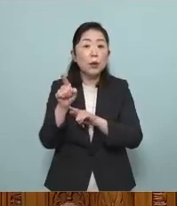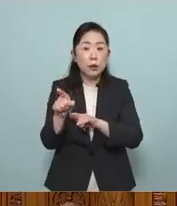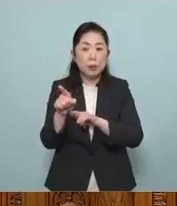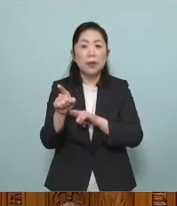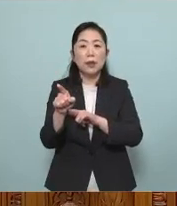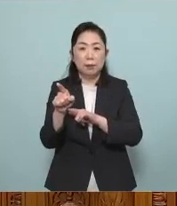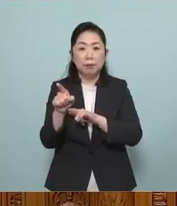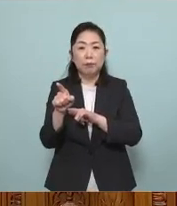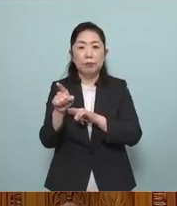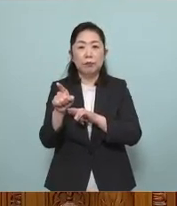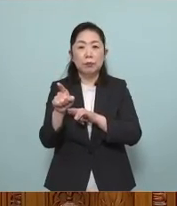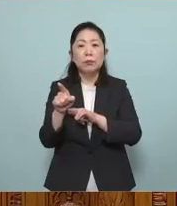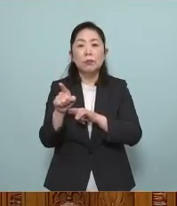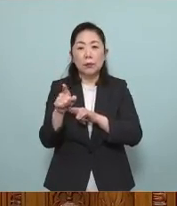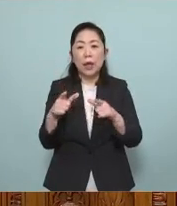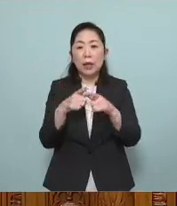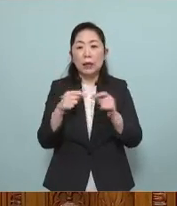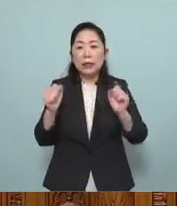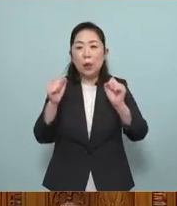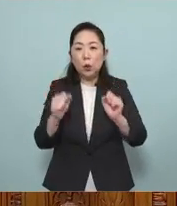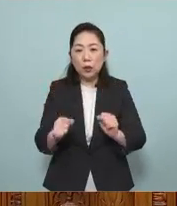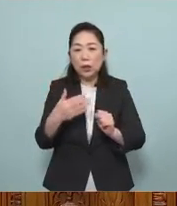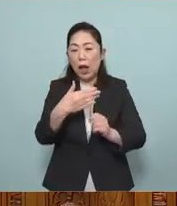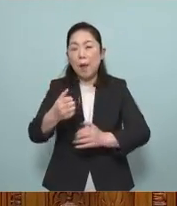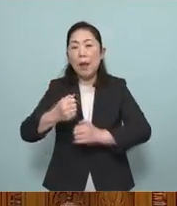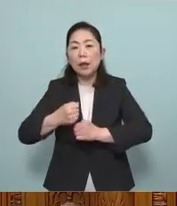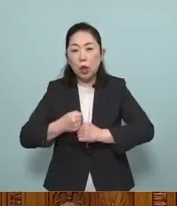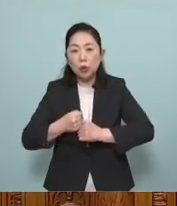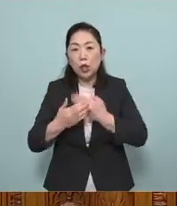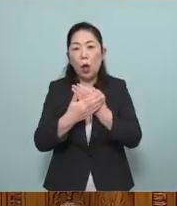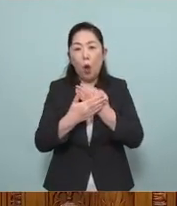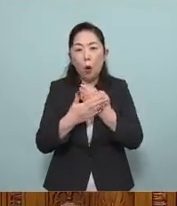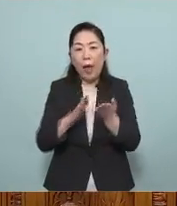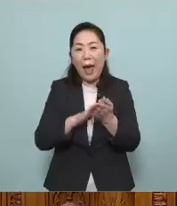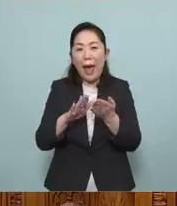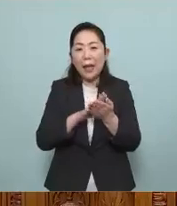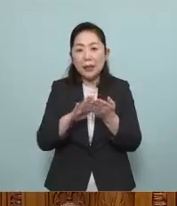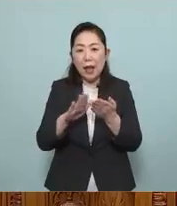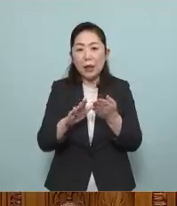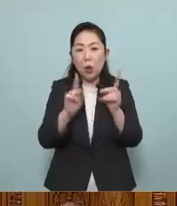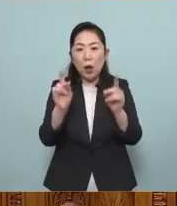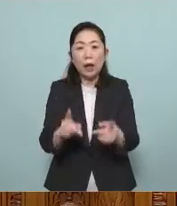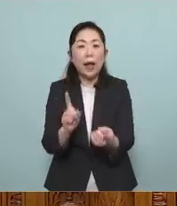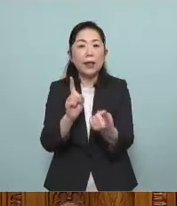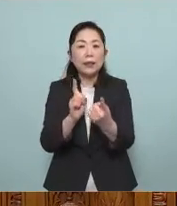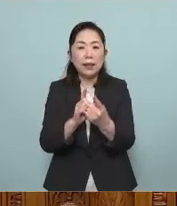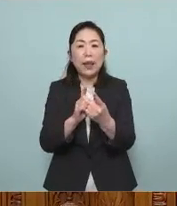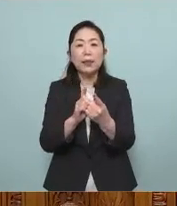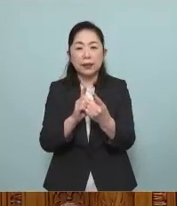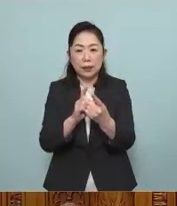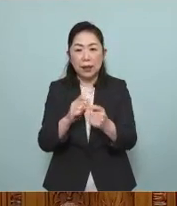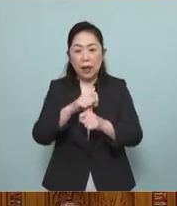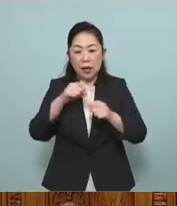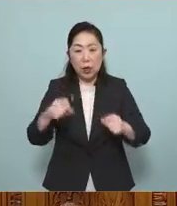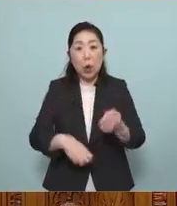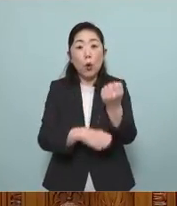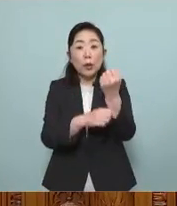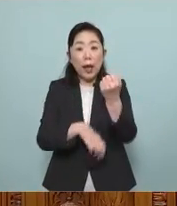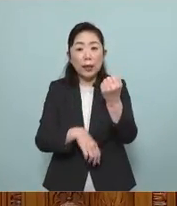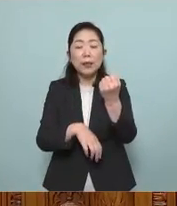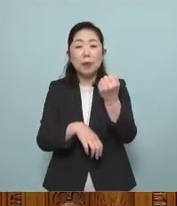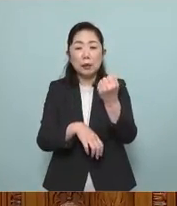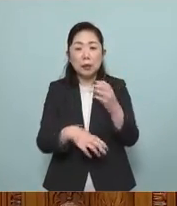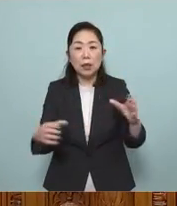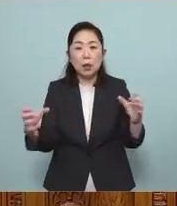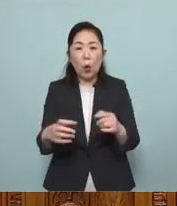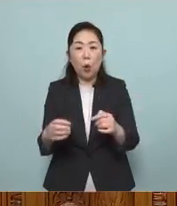日米軍の駐留に関わる保健衛生上の課題に関し、地位協定に基づく日米合同